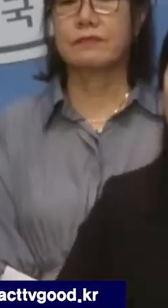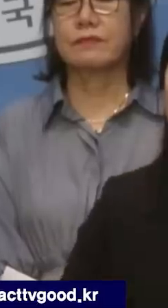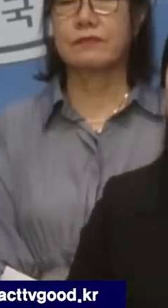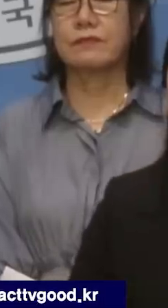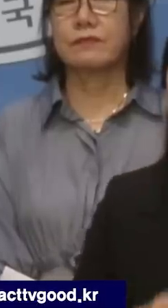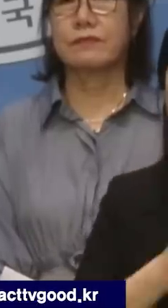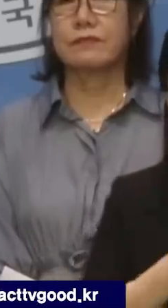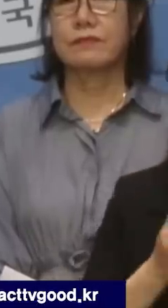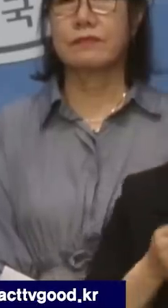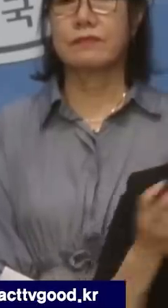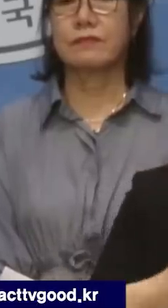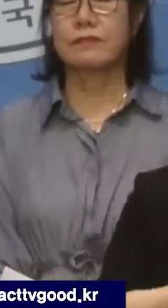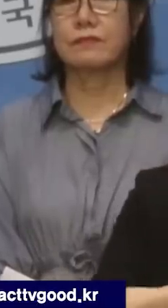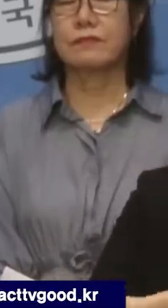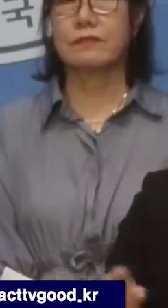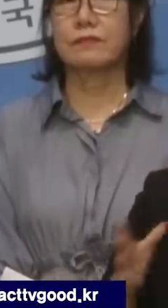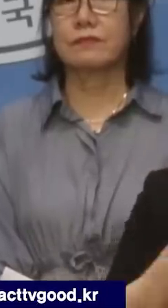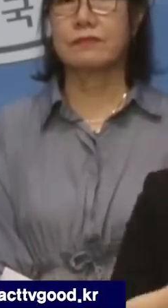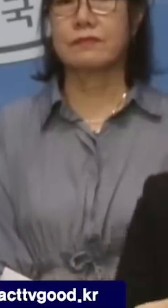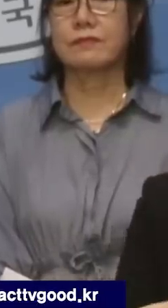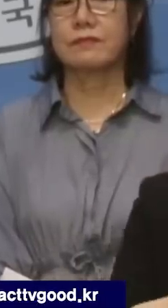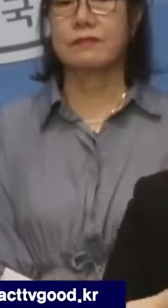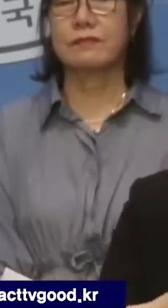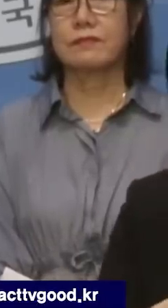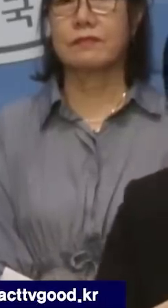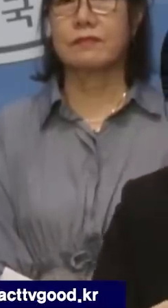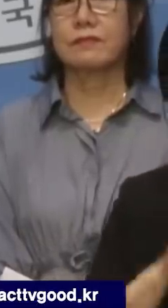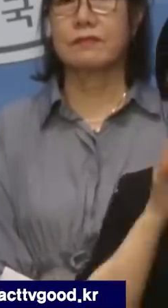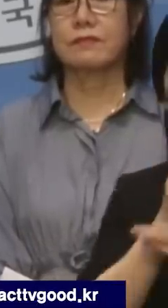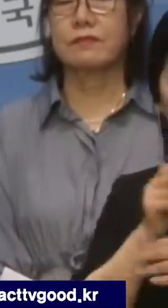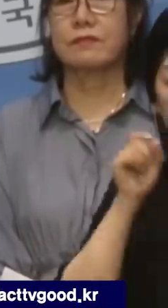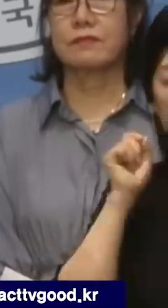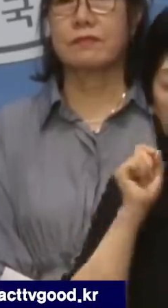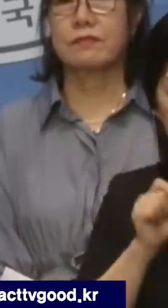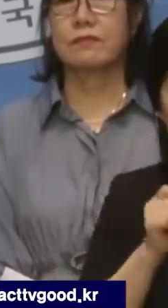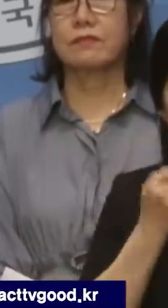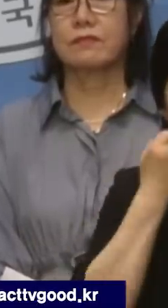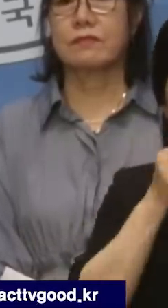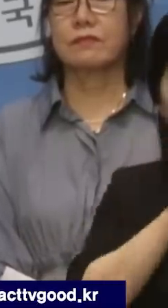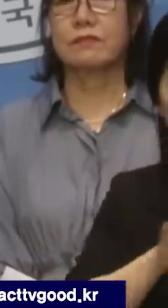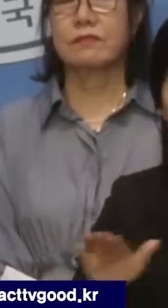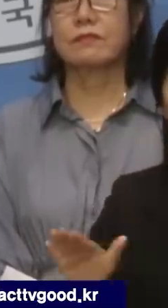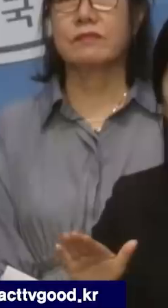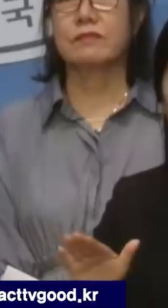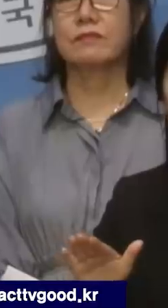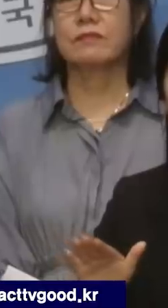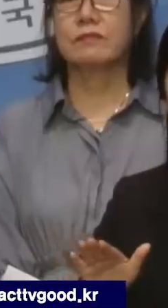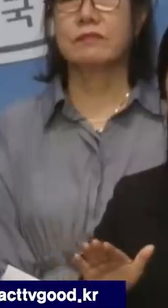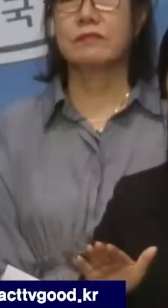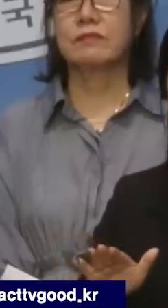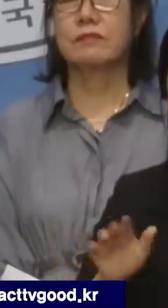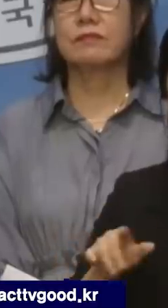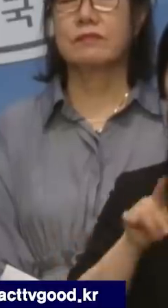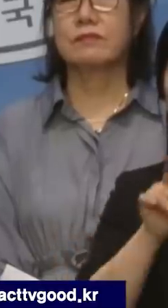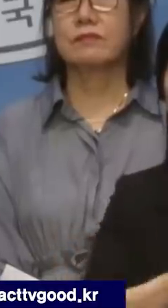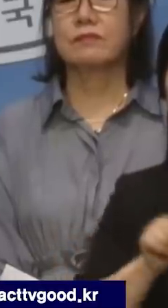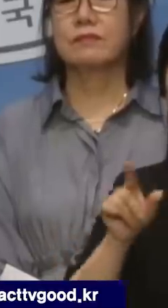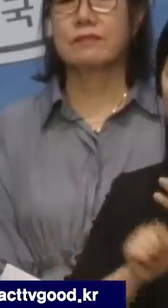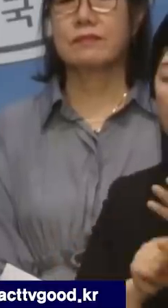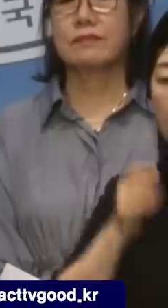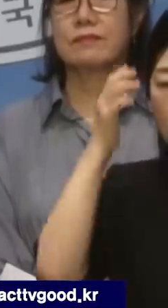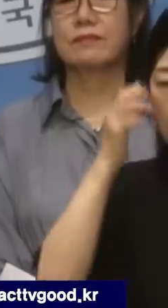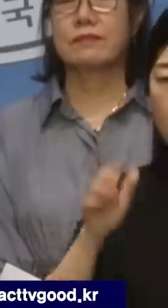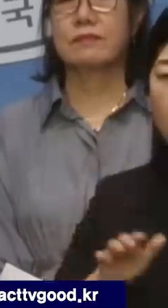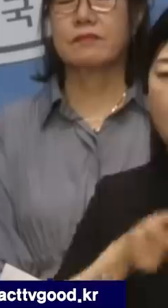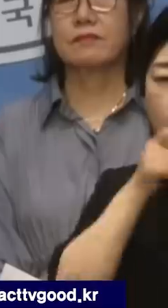다른 한편으로는 방류 시기를 임박한 해수욕 시즌은 피하는 게 좋겠다라고 합니다.